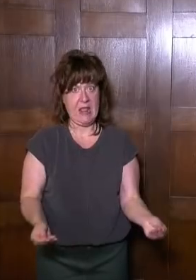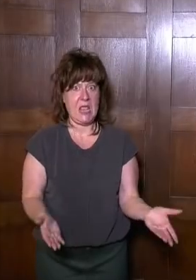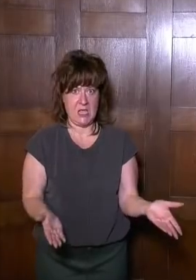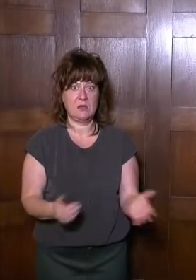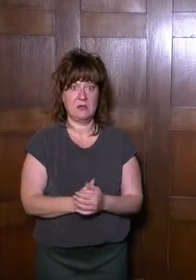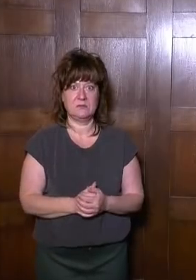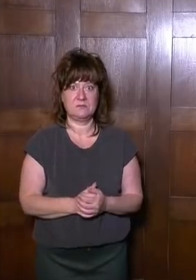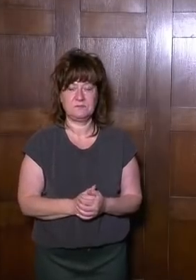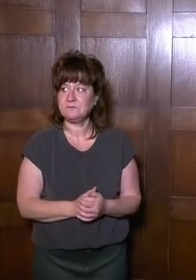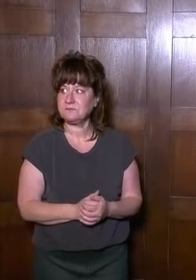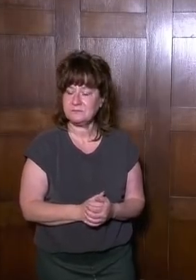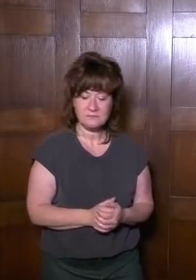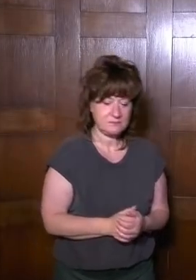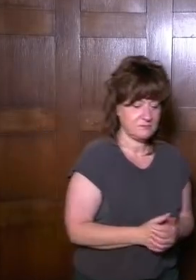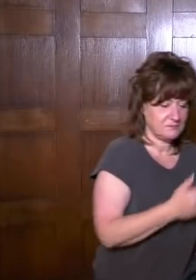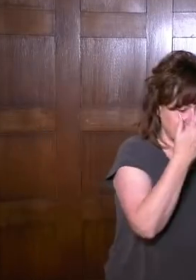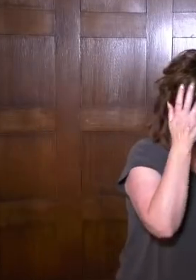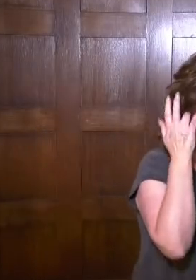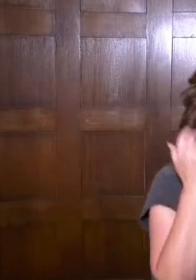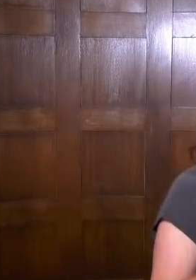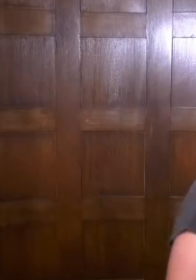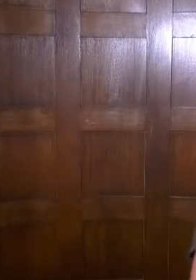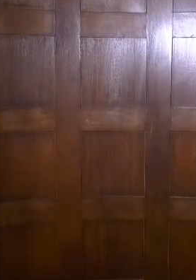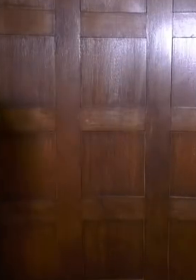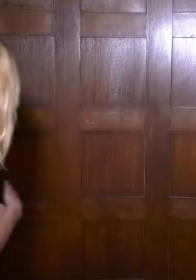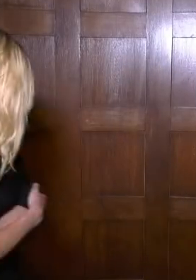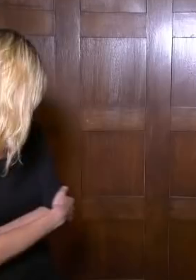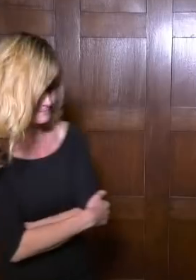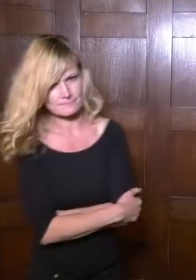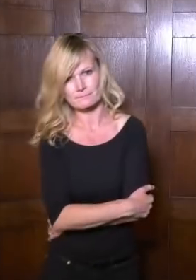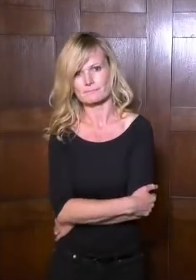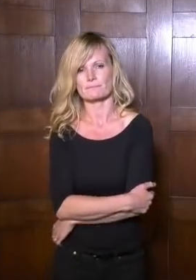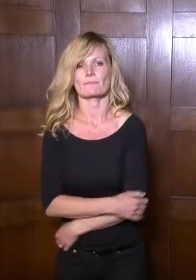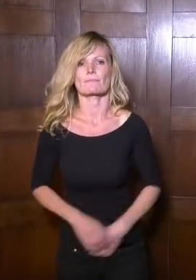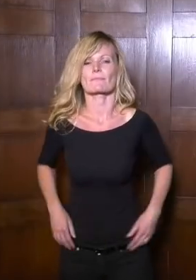Ich bitte um kurze, knappe Vorschläge, Herr Unger.